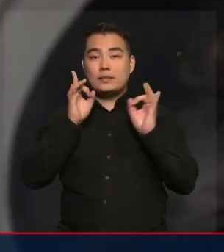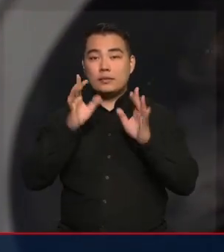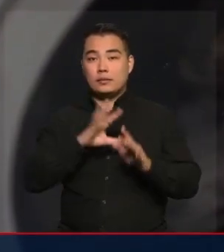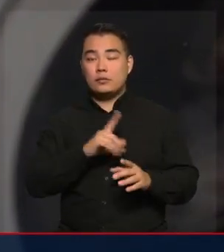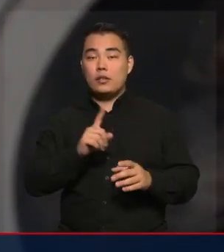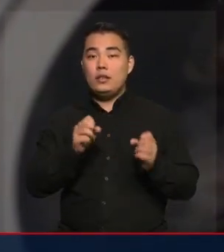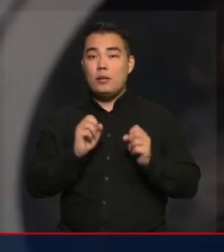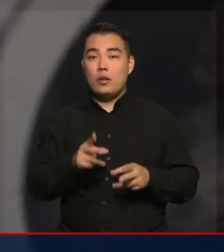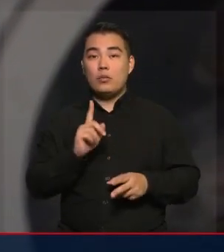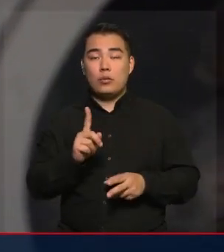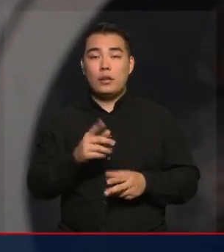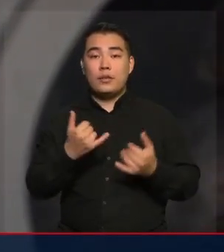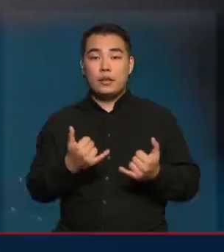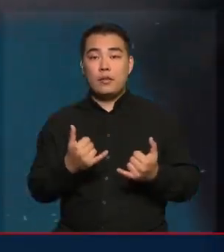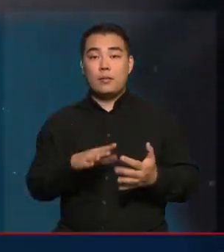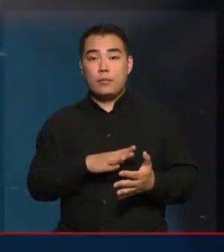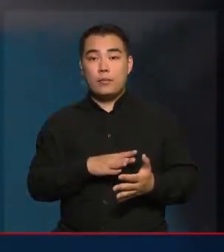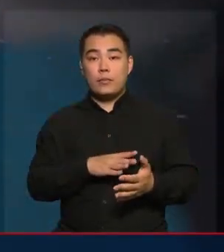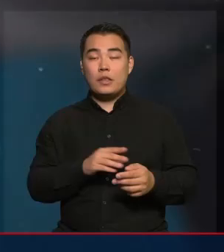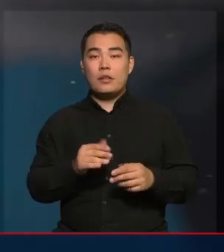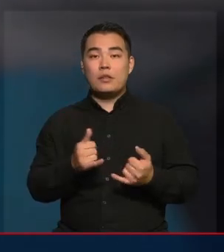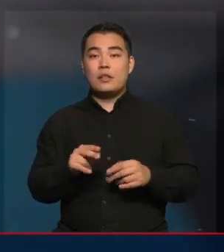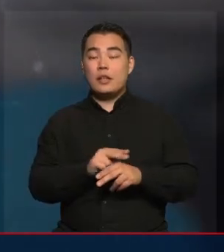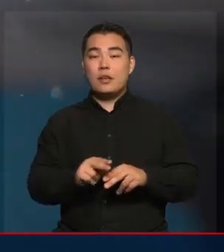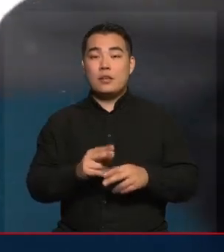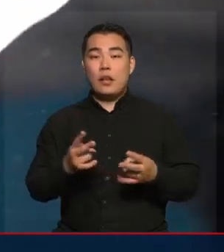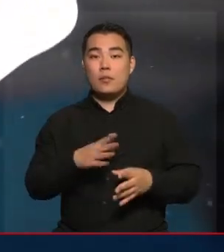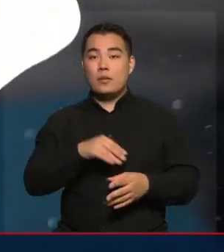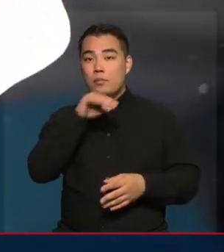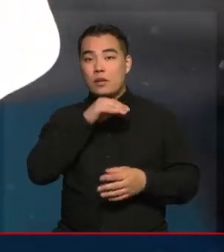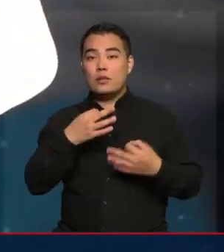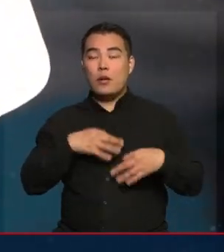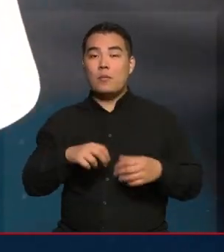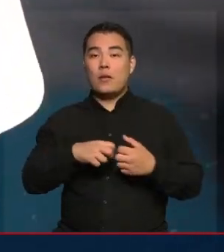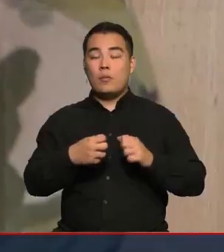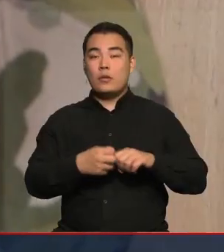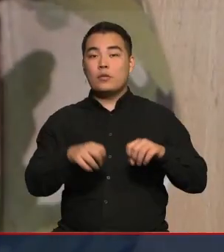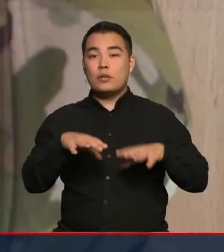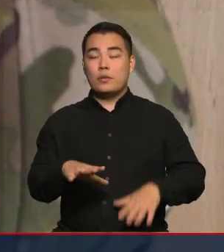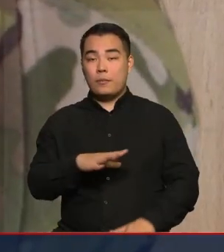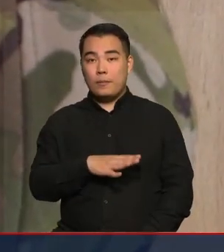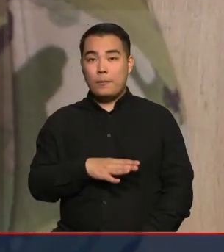сигнализировал об опасности. Правда, сегодня он оказался неисправен. Специалисты тут же проблему решили.